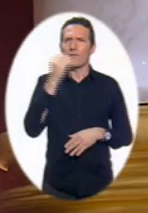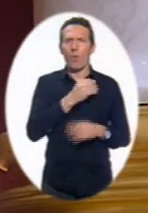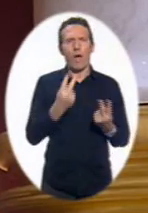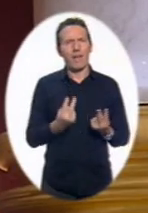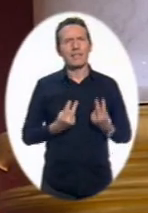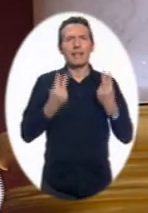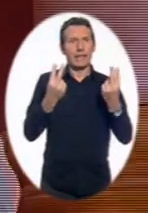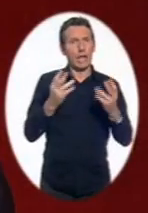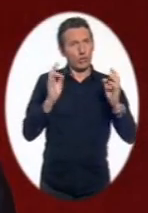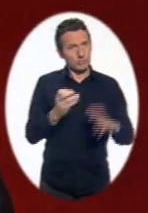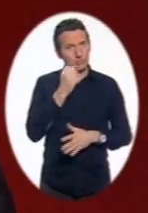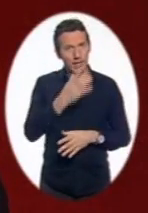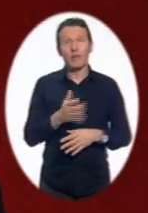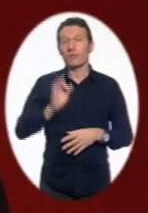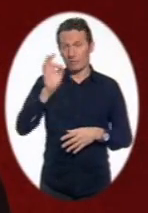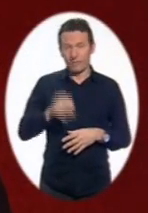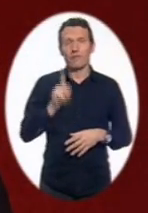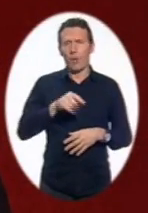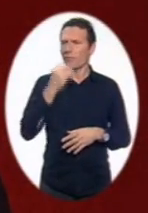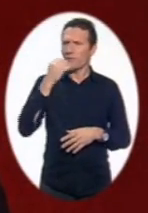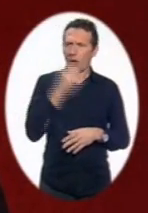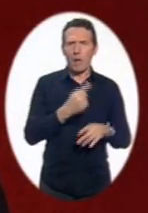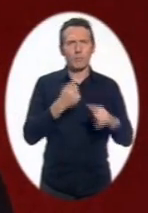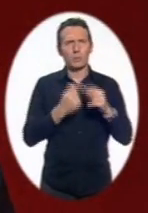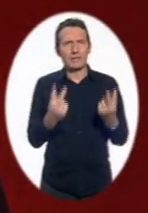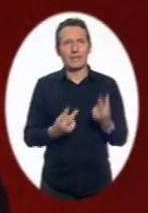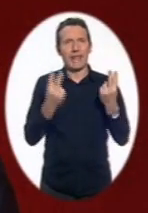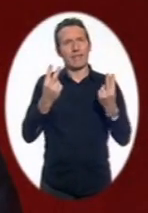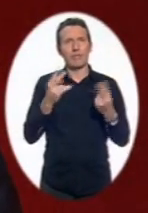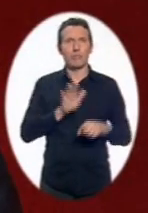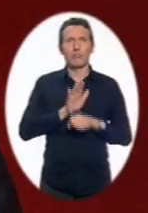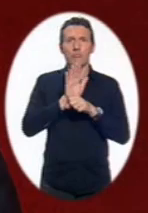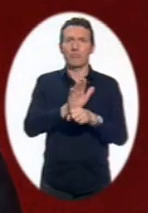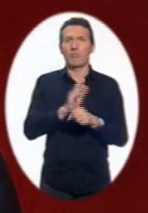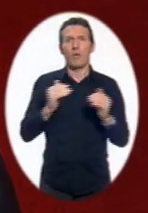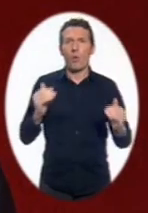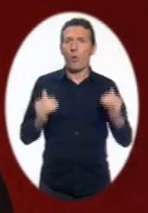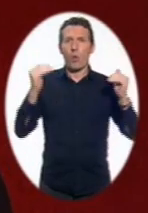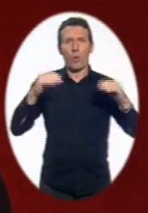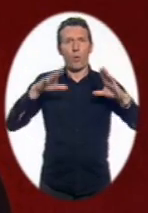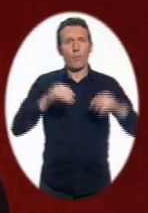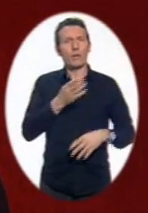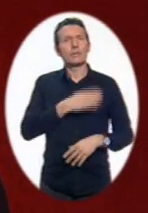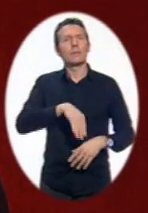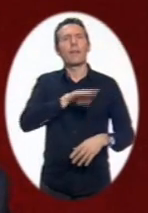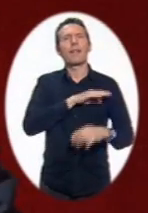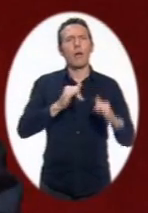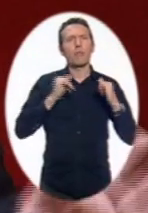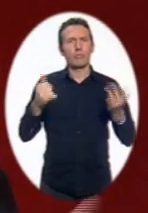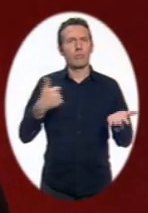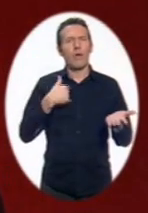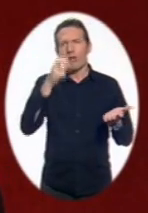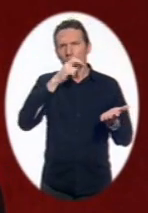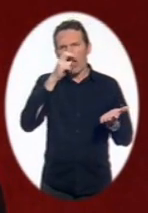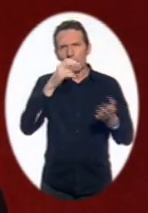dignité vous dites c'est bien bah il faut du sang frroid et de la dignité surtout quand on exerce d'ussi importantes responsabilités donc moi je